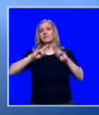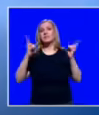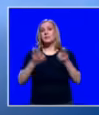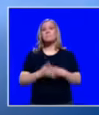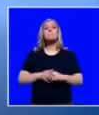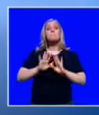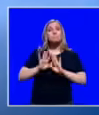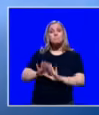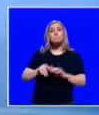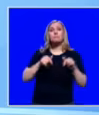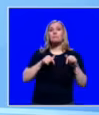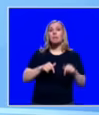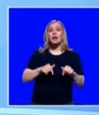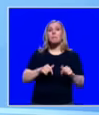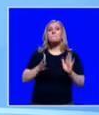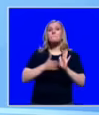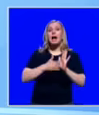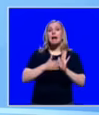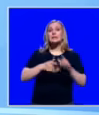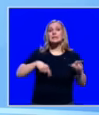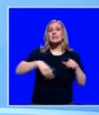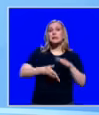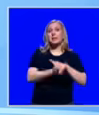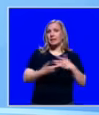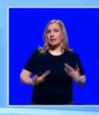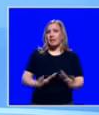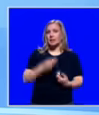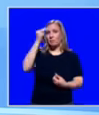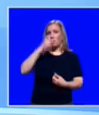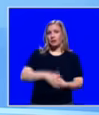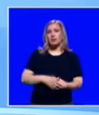за миграция, дали е в интерес на България? Естествено, че не. Защо?